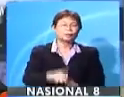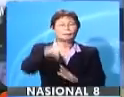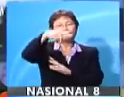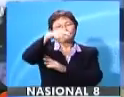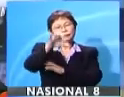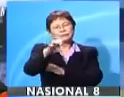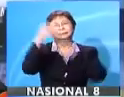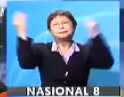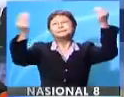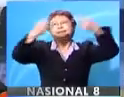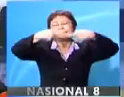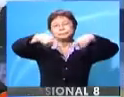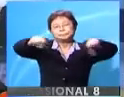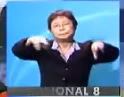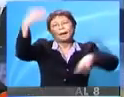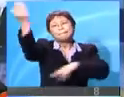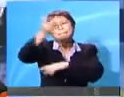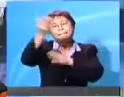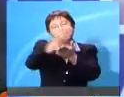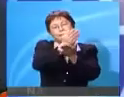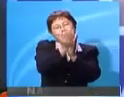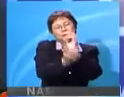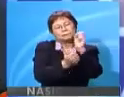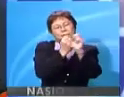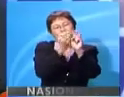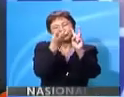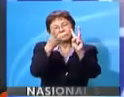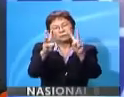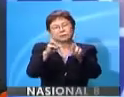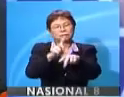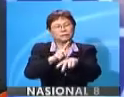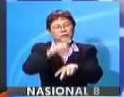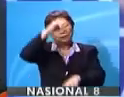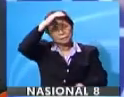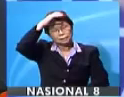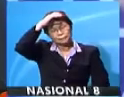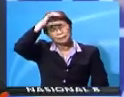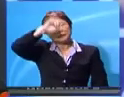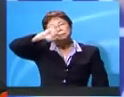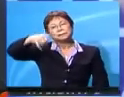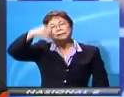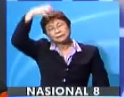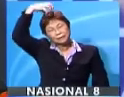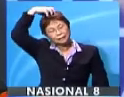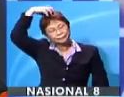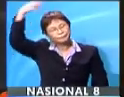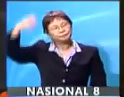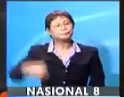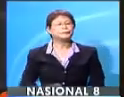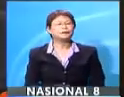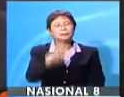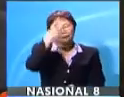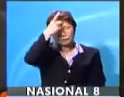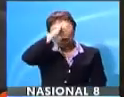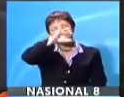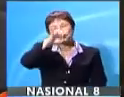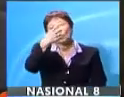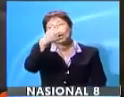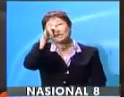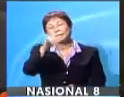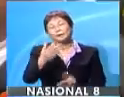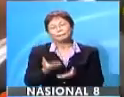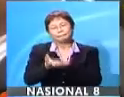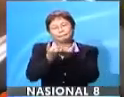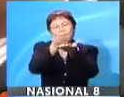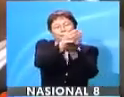media Majlis Perasmian Taklimat Bajet 2016 di Cyberjaya, Selangor. Dalam pada itu, Datuk Johari berkata,